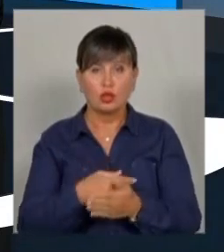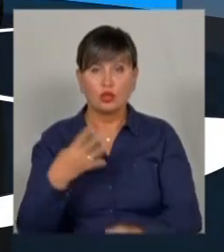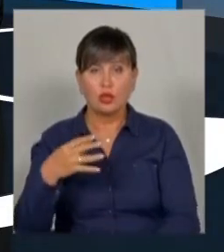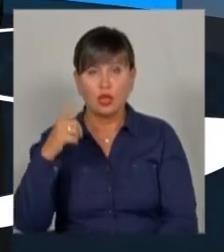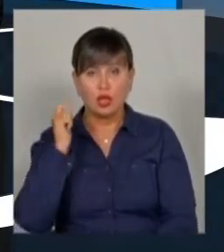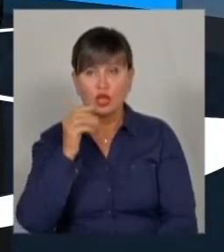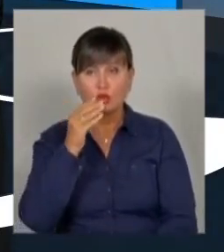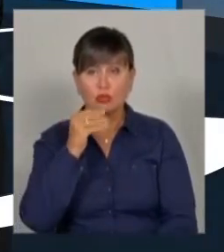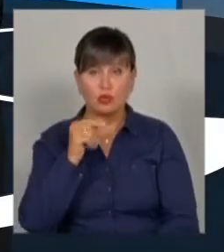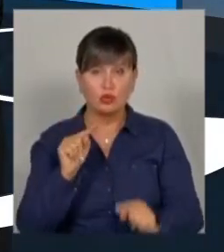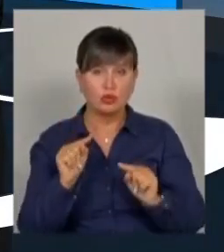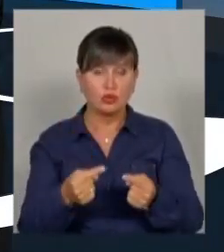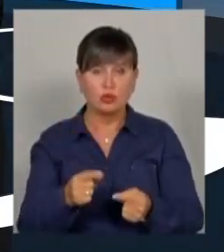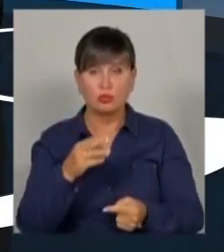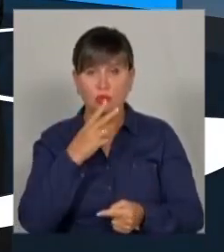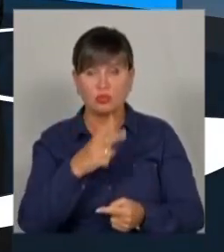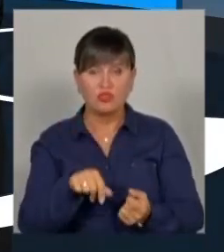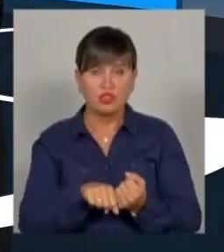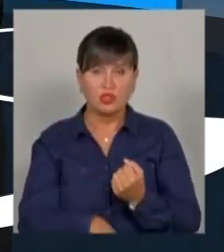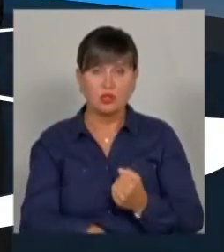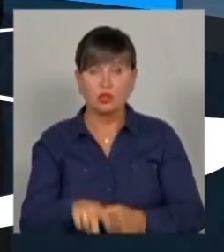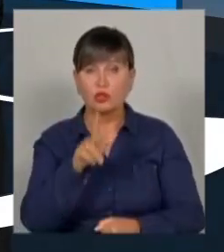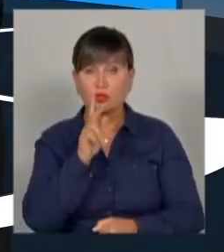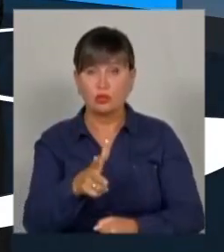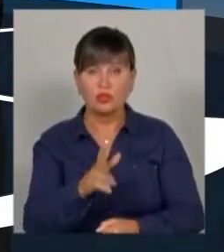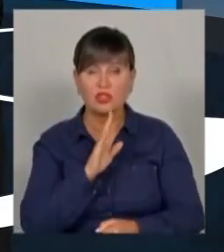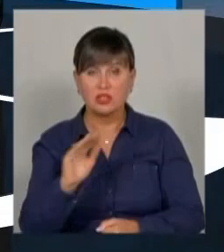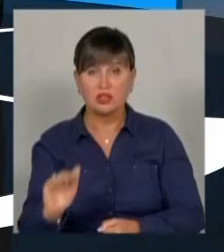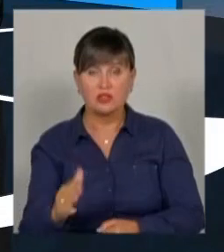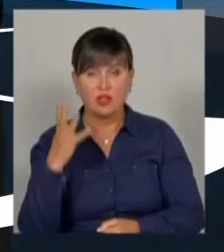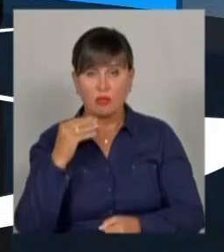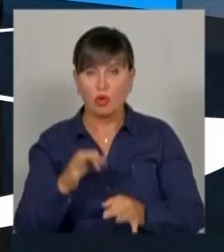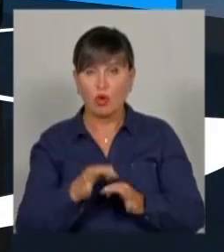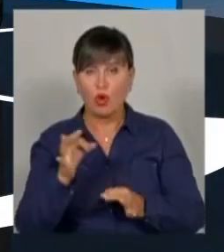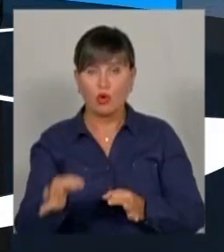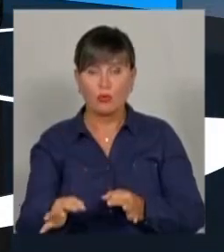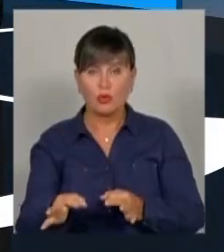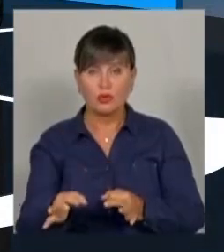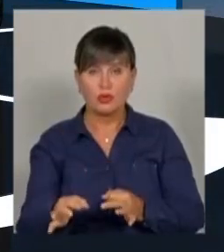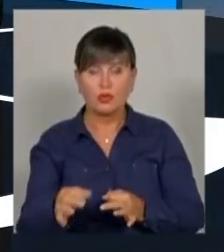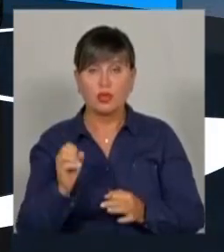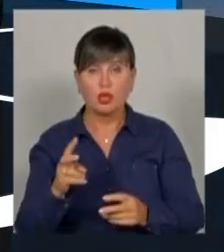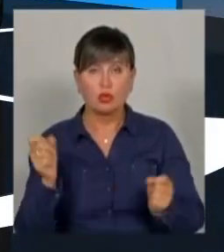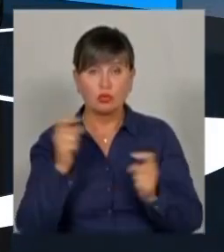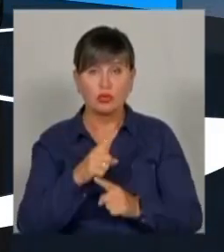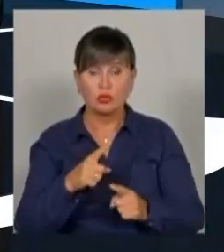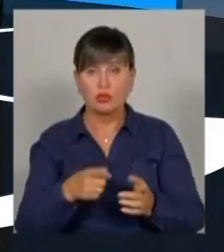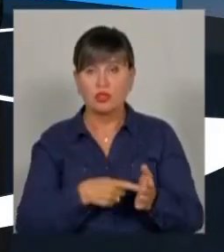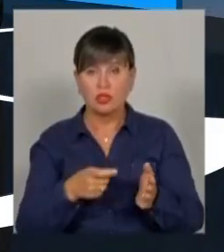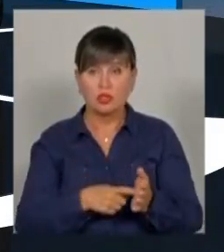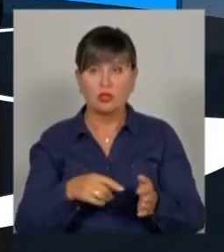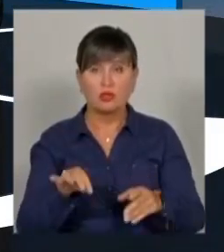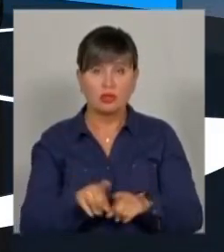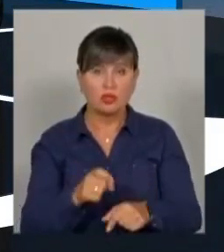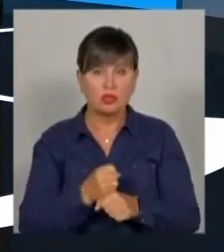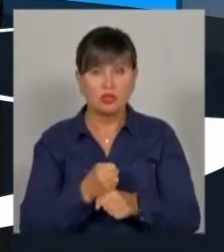40-летний мужчина задержан по подозрению в изнасиловании 3-летней девочки в Алматинской области. Как установило следствие, он также